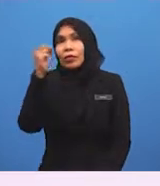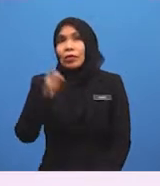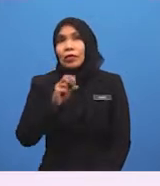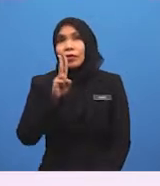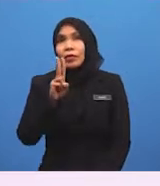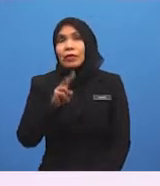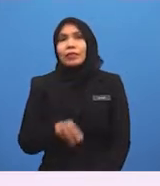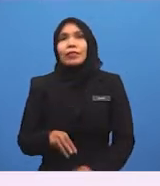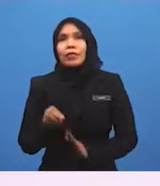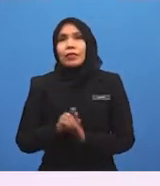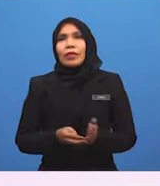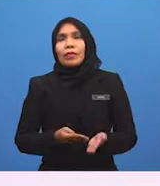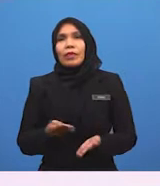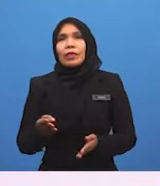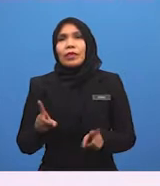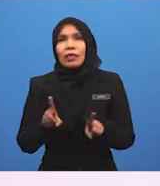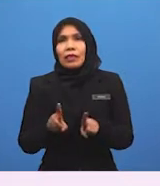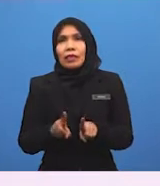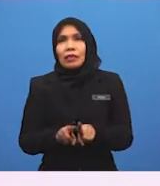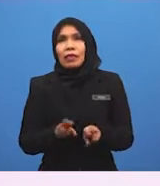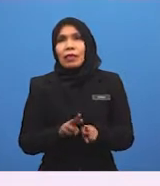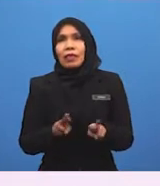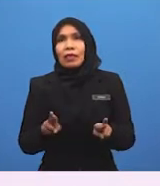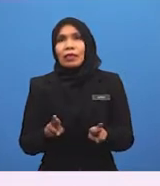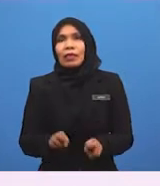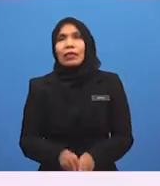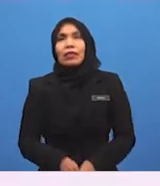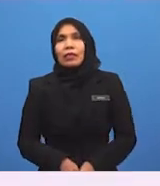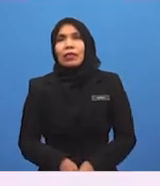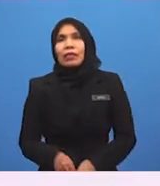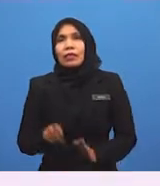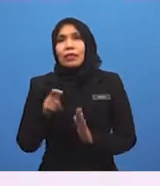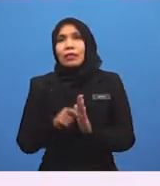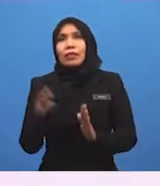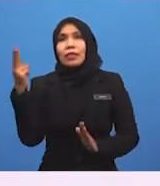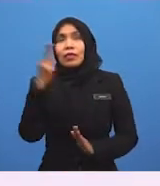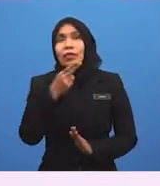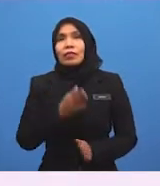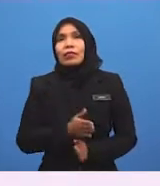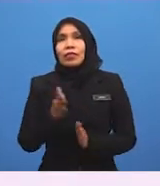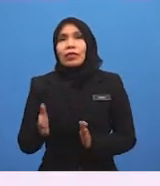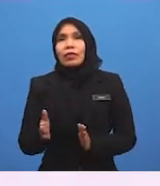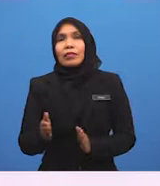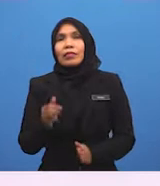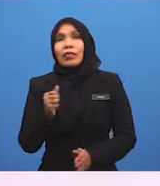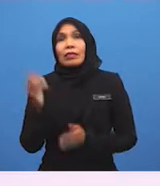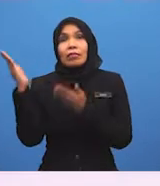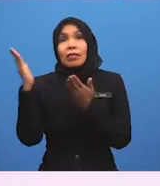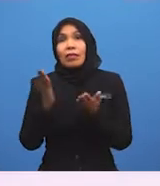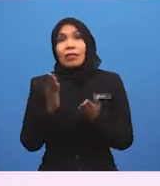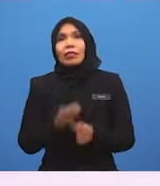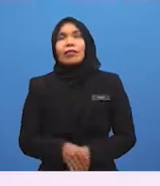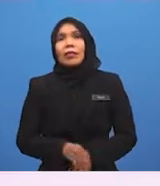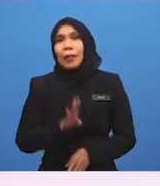Memberi sama rata terhadap jiran. A. Layanan.